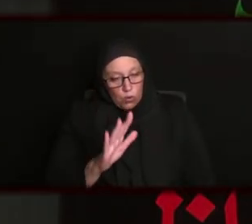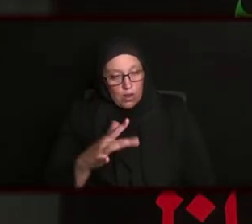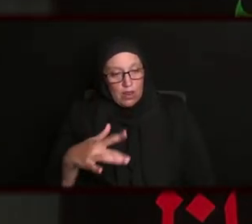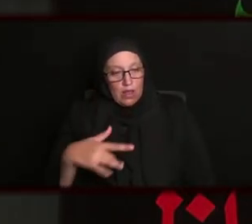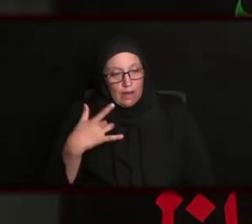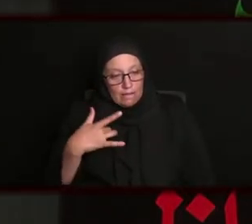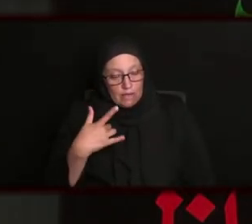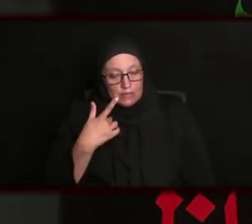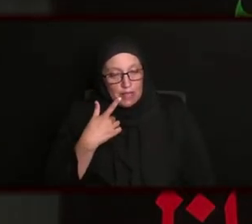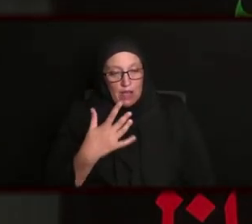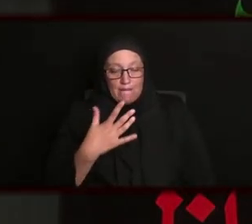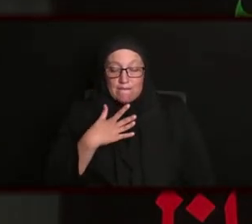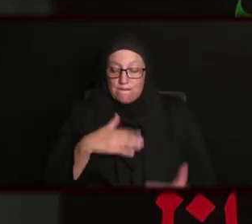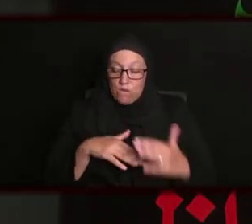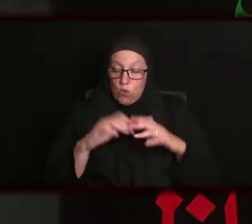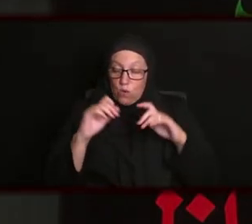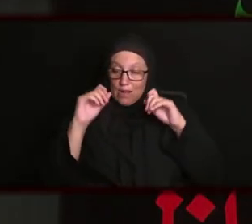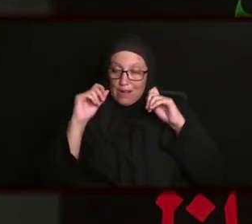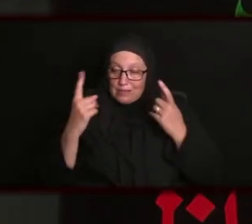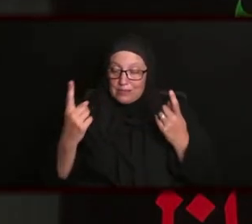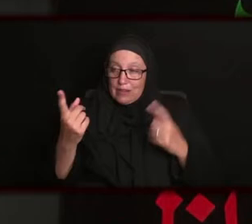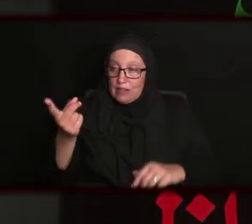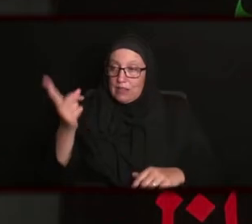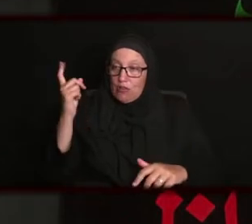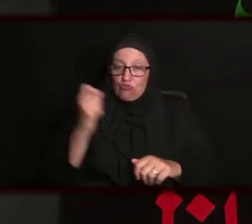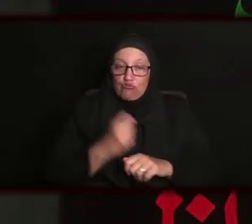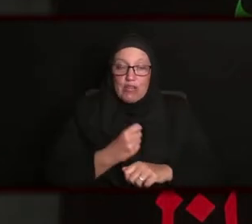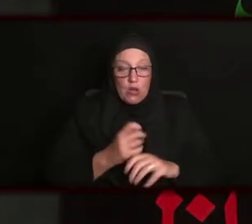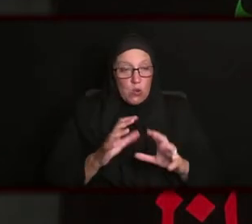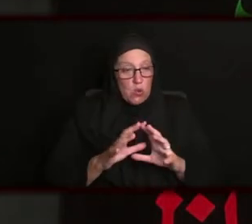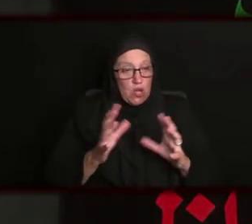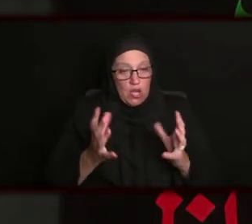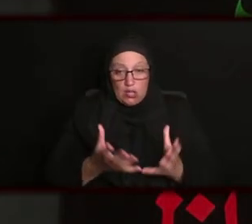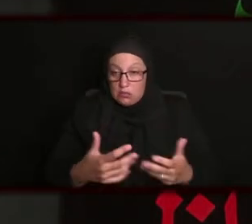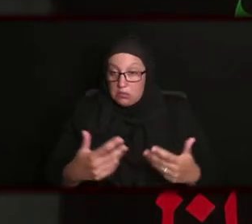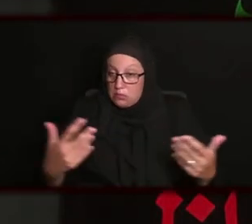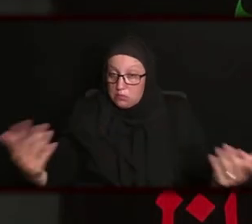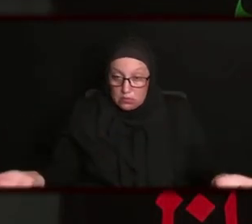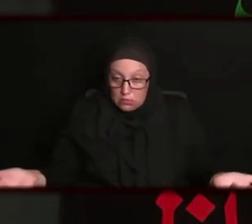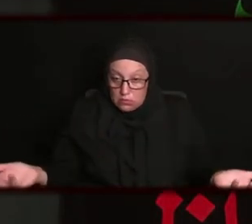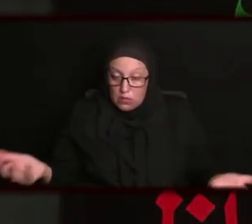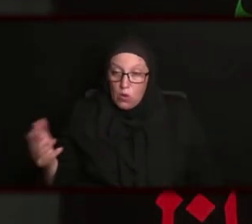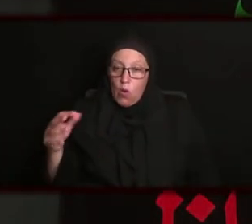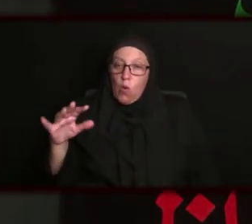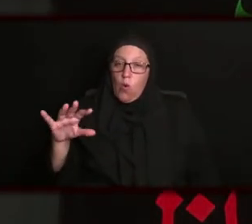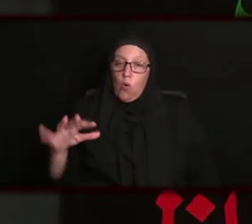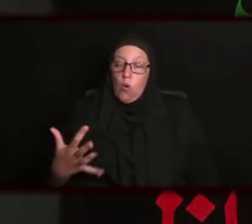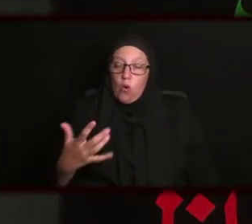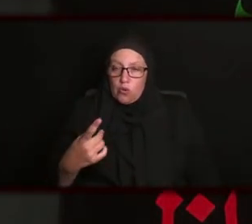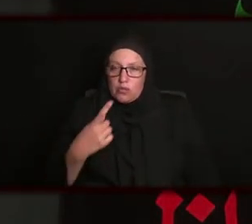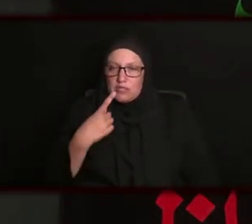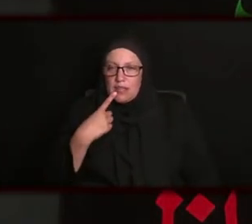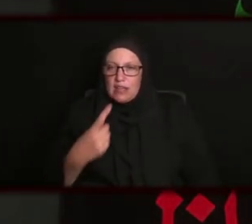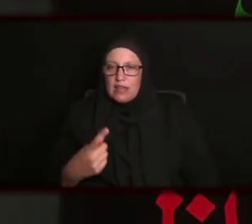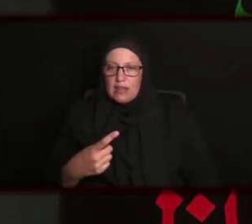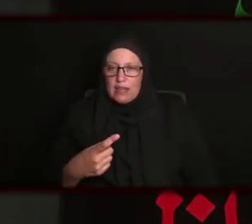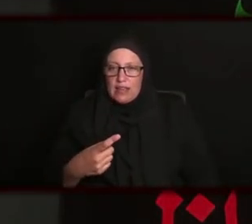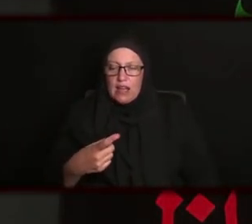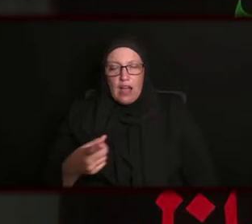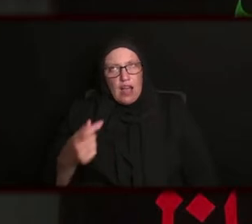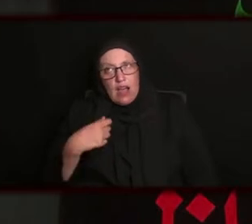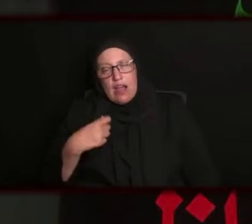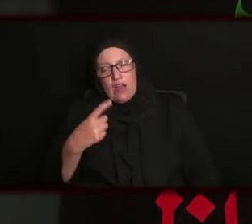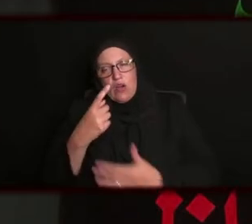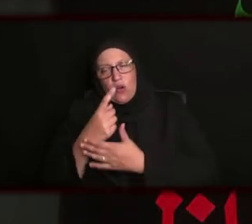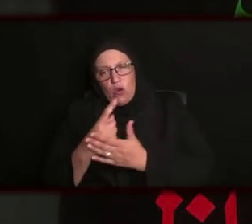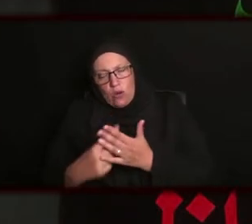understood the creation and the purpose of your existence, or you say, أليس الله بأحكم